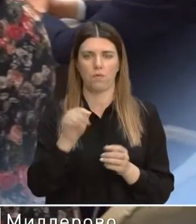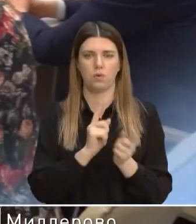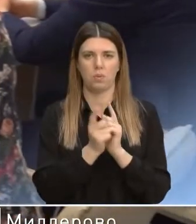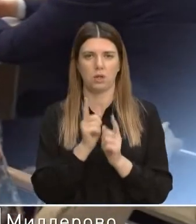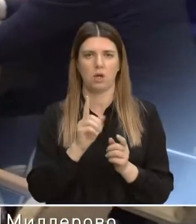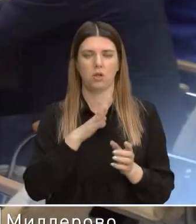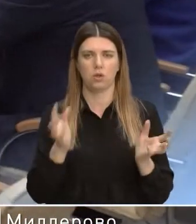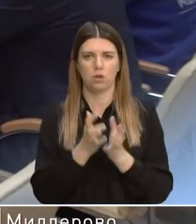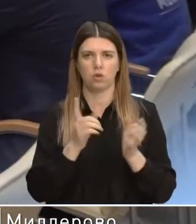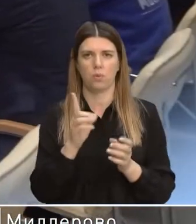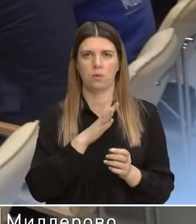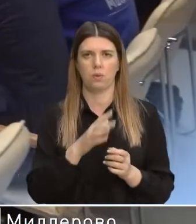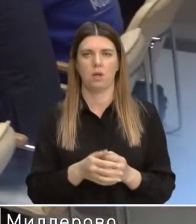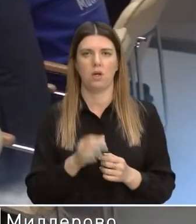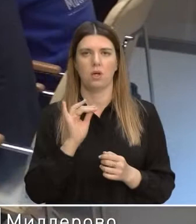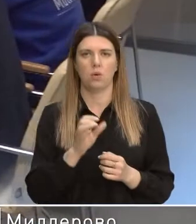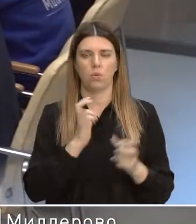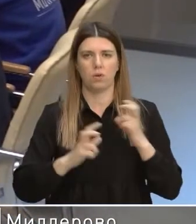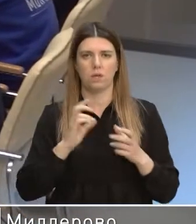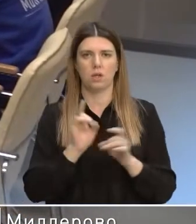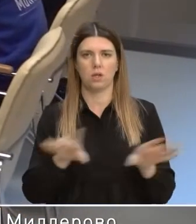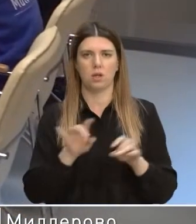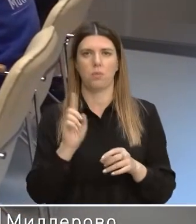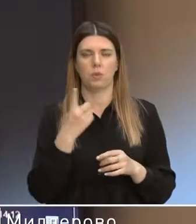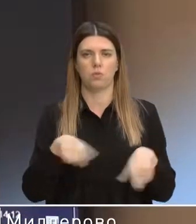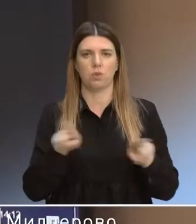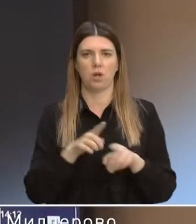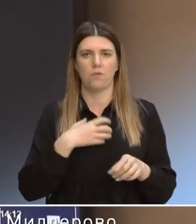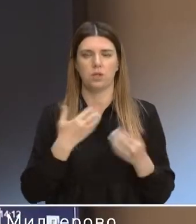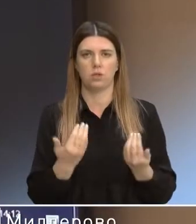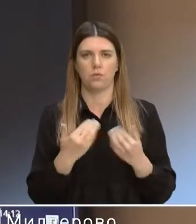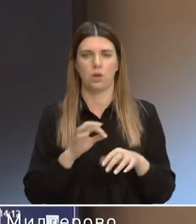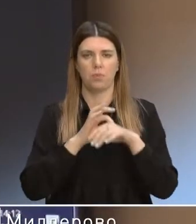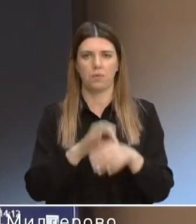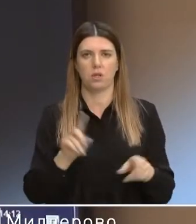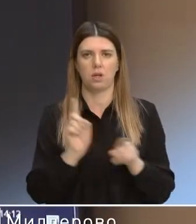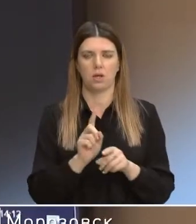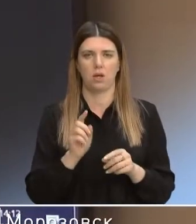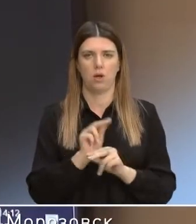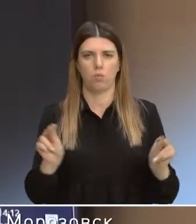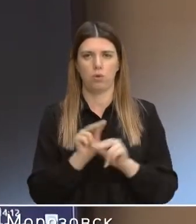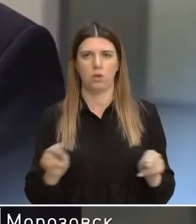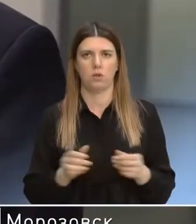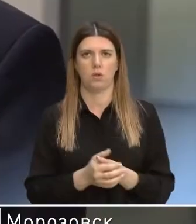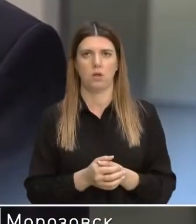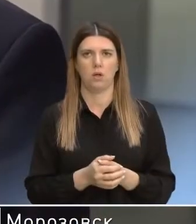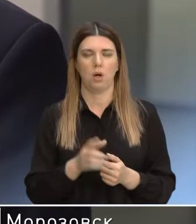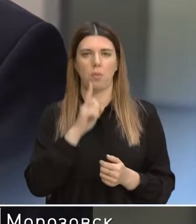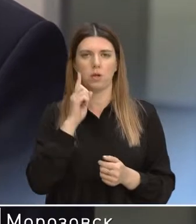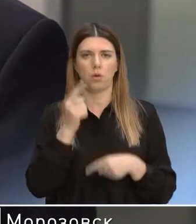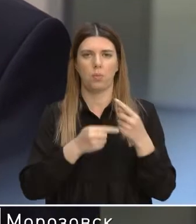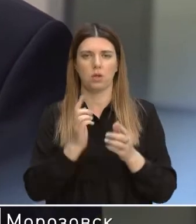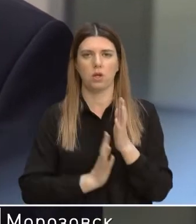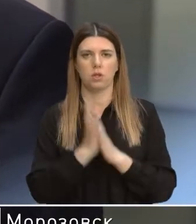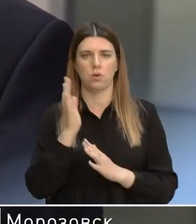доцент южного федерального университета рассказал почему так важно сегодня проводить подобные мероприятия молодое поколение